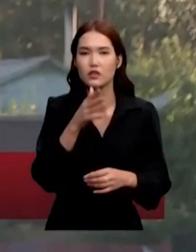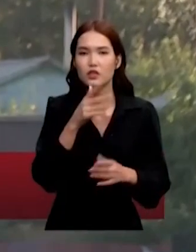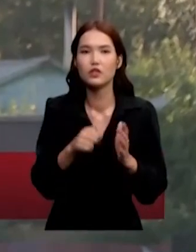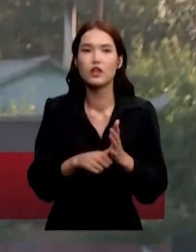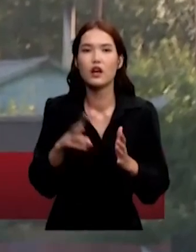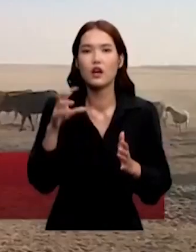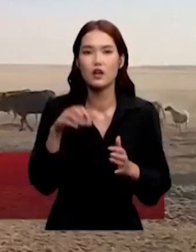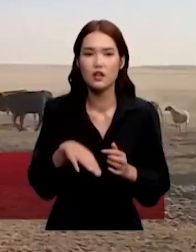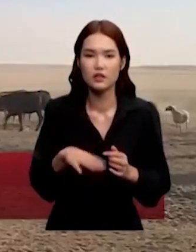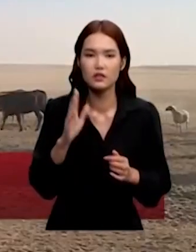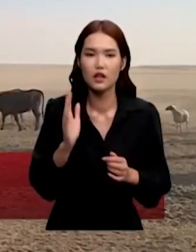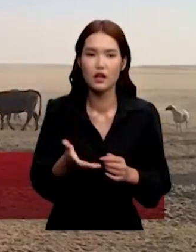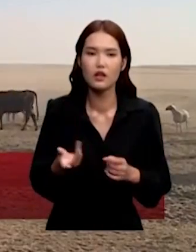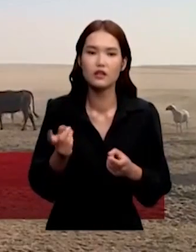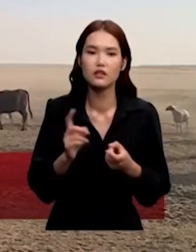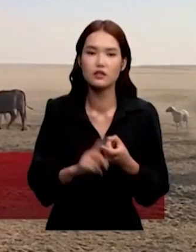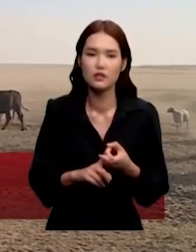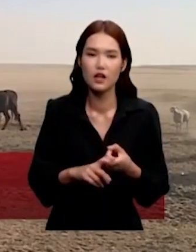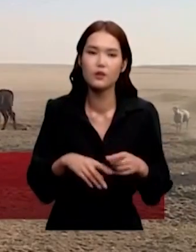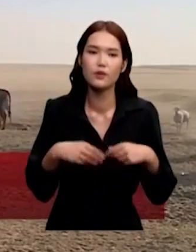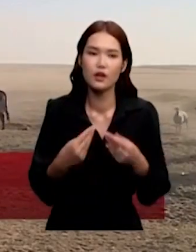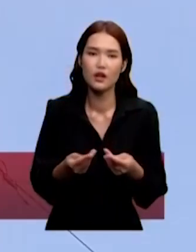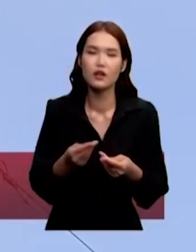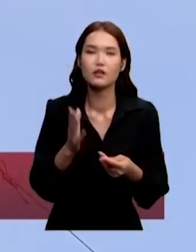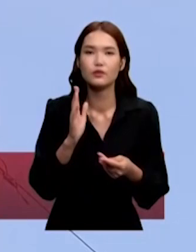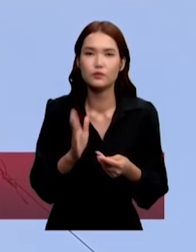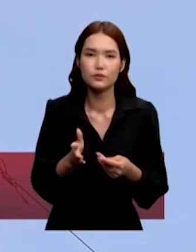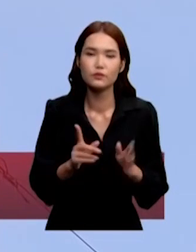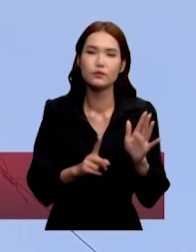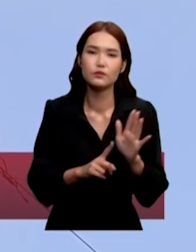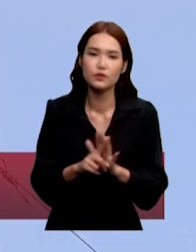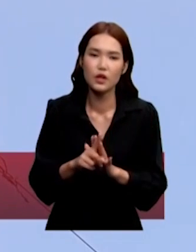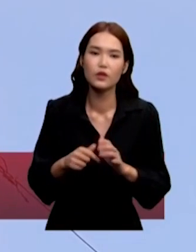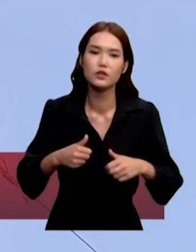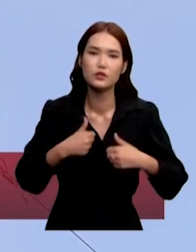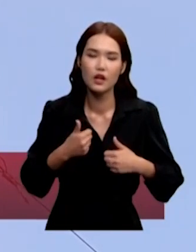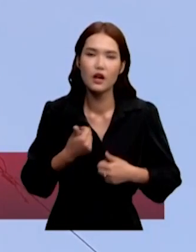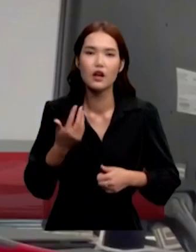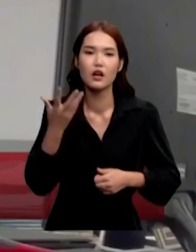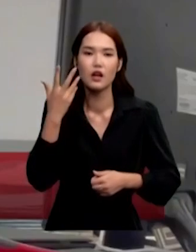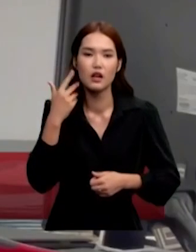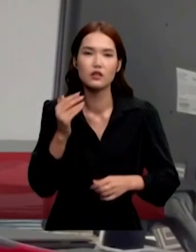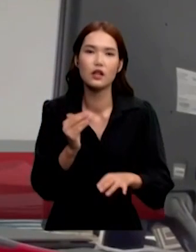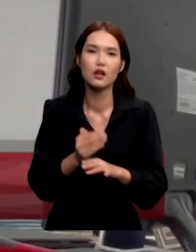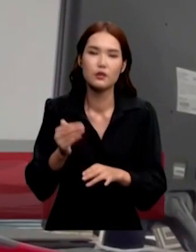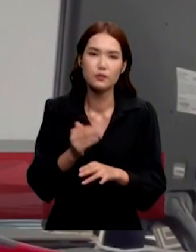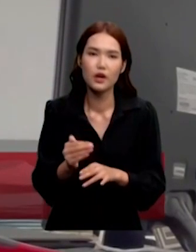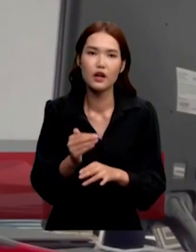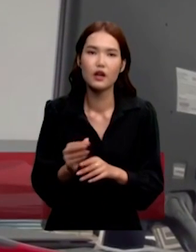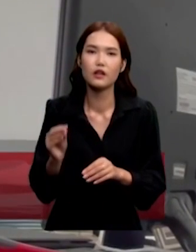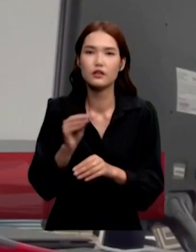лет указанные водопроводные сети не обслуживаются. Необходимо сейчас оформить соответствующие